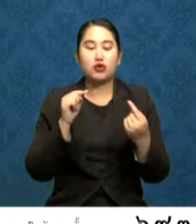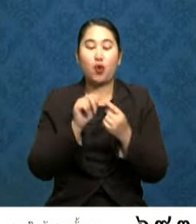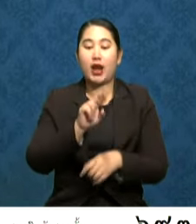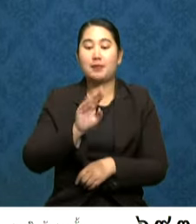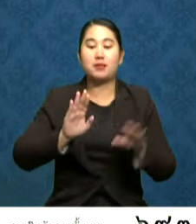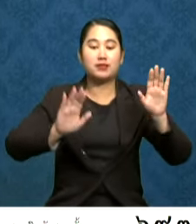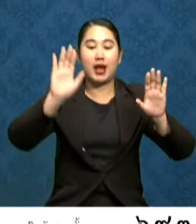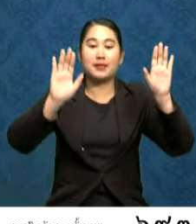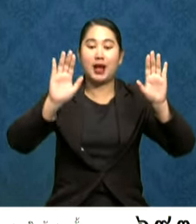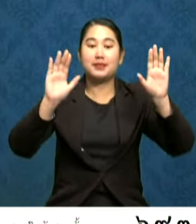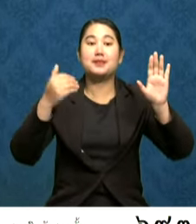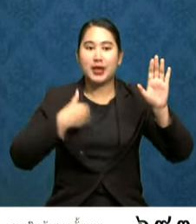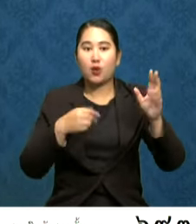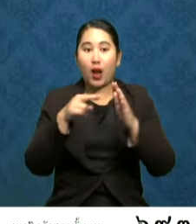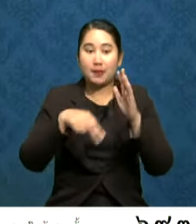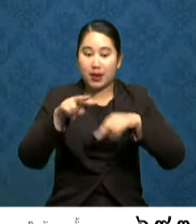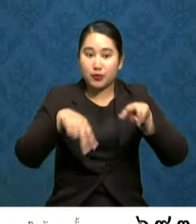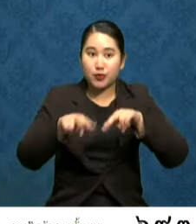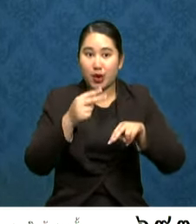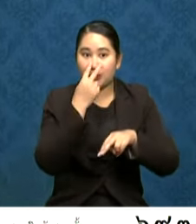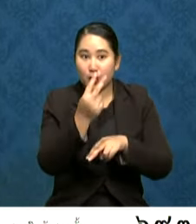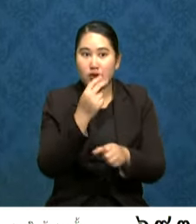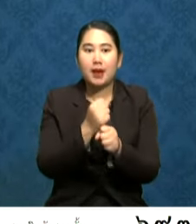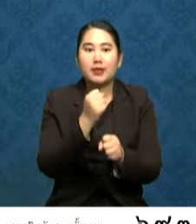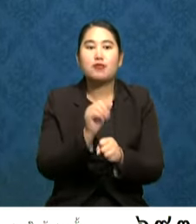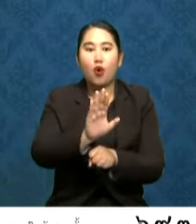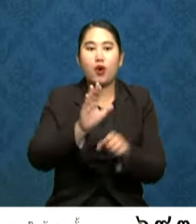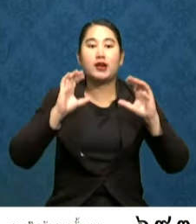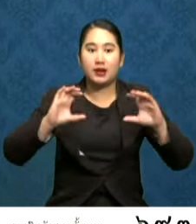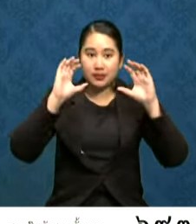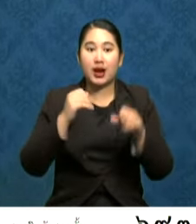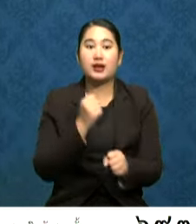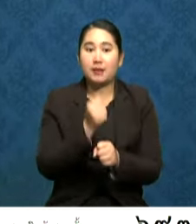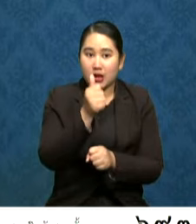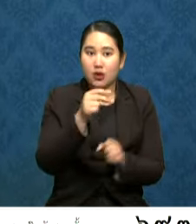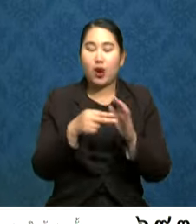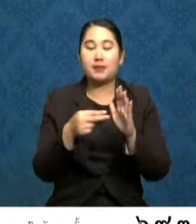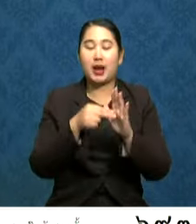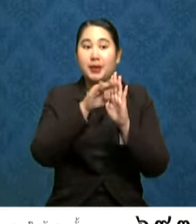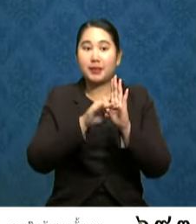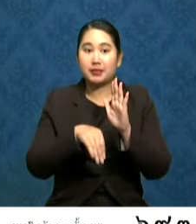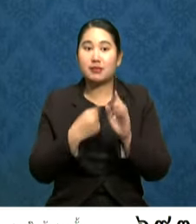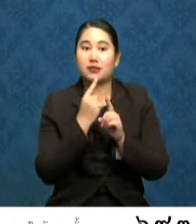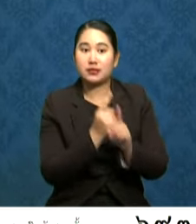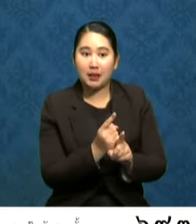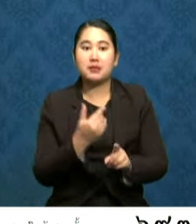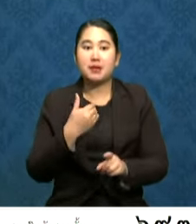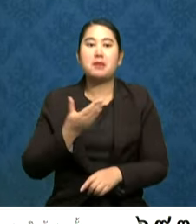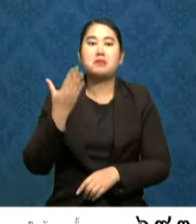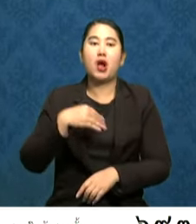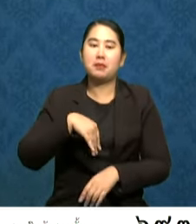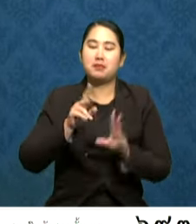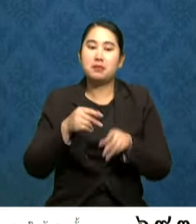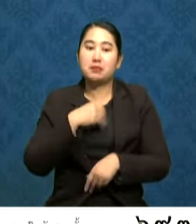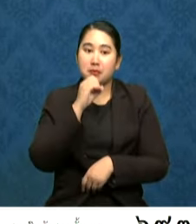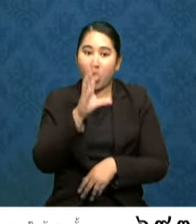ประชาธิปไตยนะคะเพื่อที่จะได้ติดตามตรวจสอบการทำงานของรัฐบาลว่าเป็นไปตามที่ได้มีการเคยสัญญา